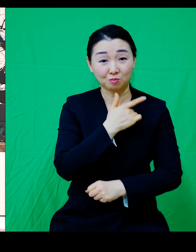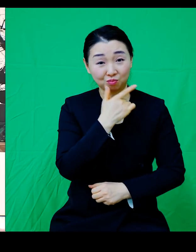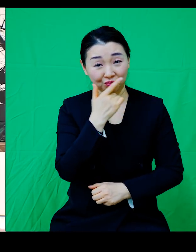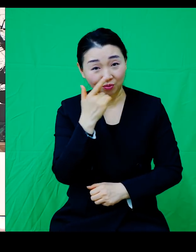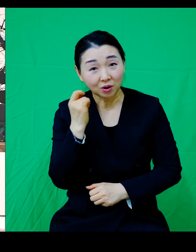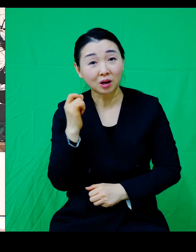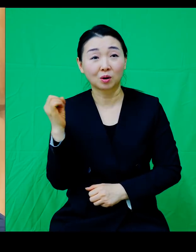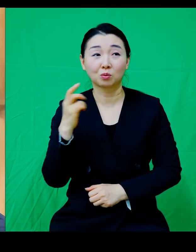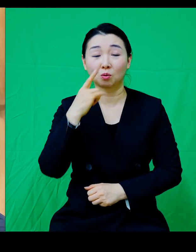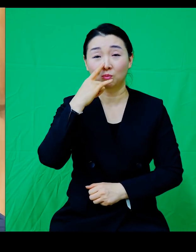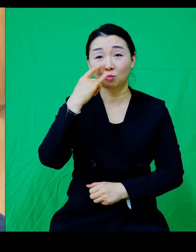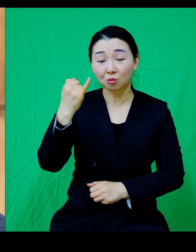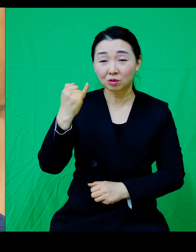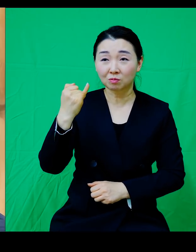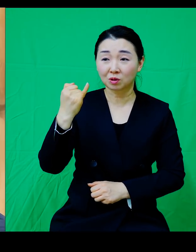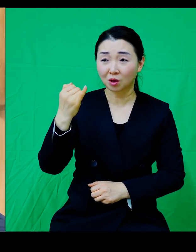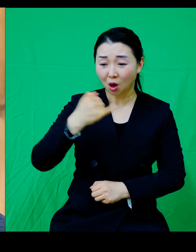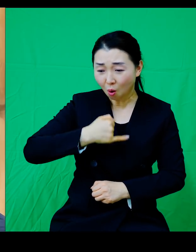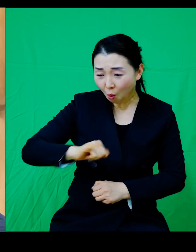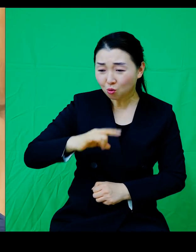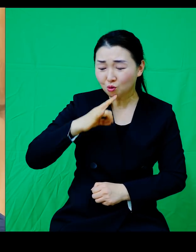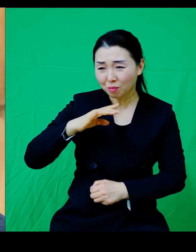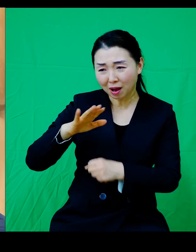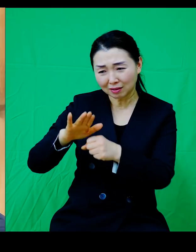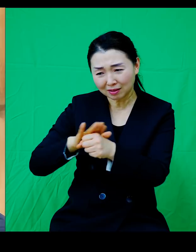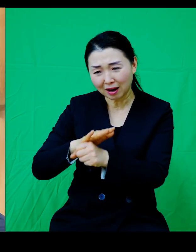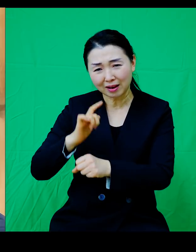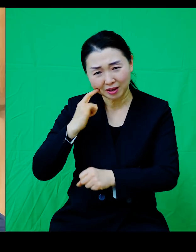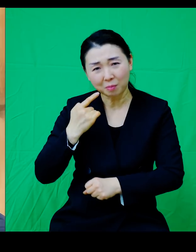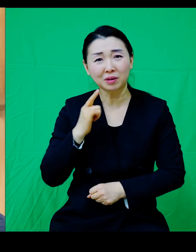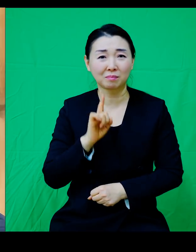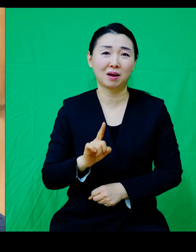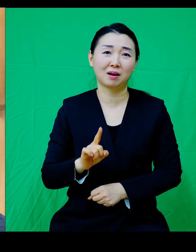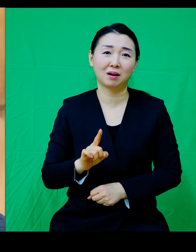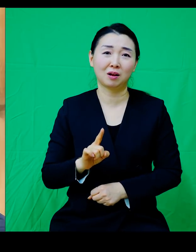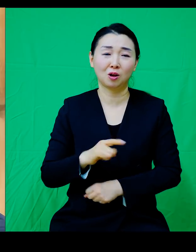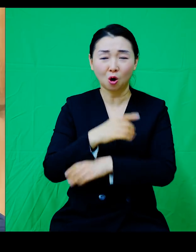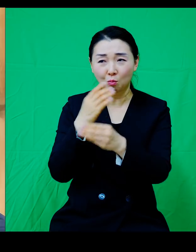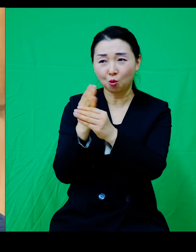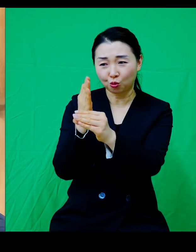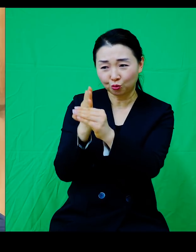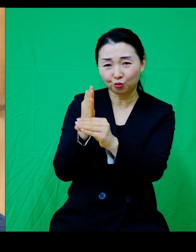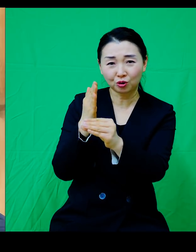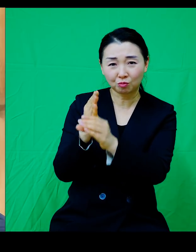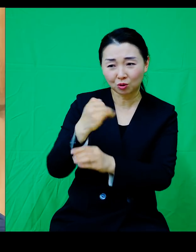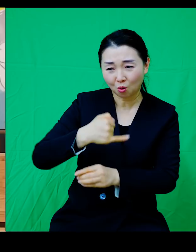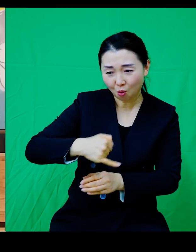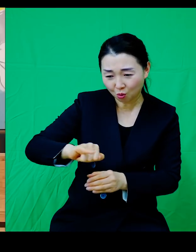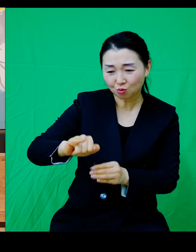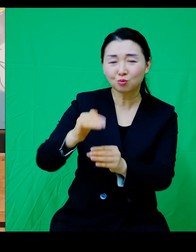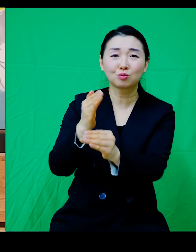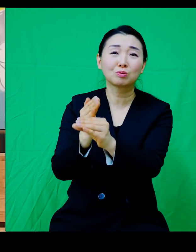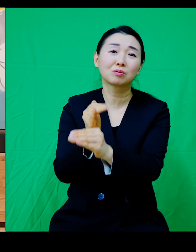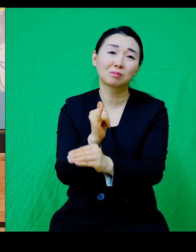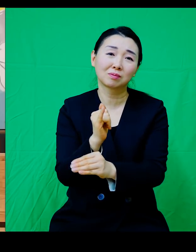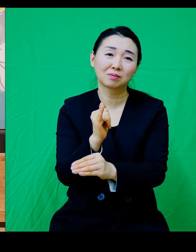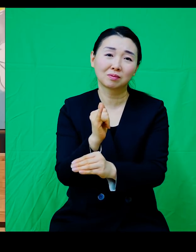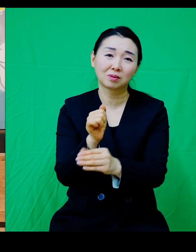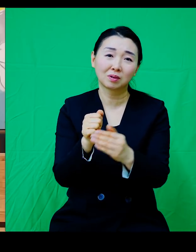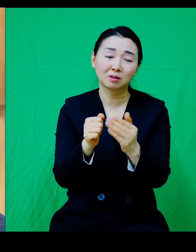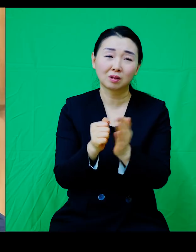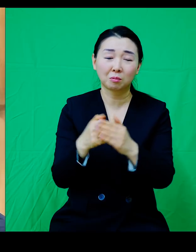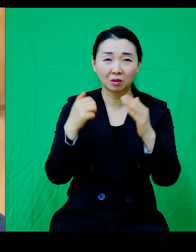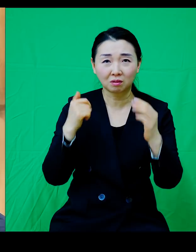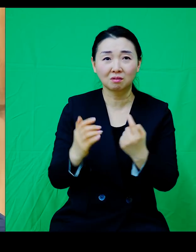나는 사랑이 부족하고 부모님은 온유를 더 위하고 모든 중심이 온유에게 맡겨져 있으니까